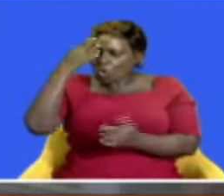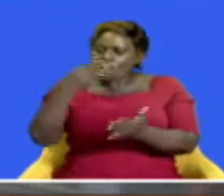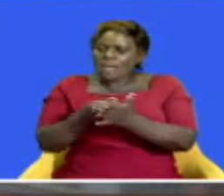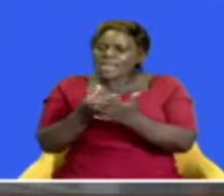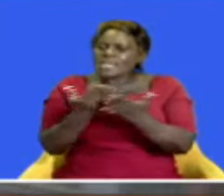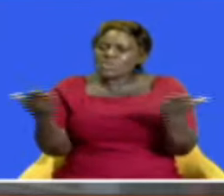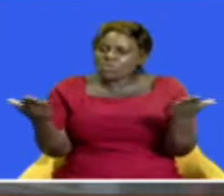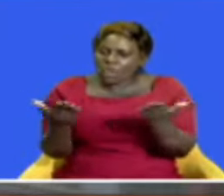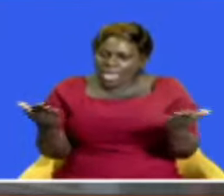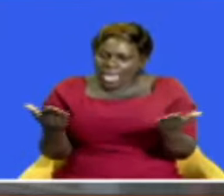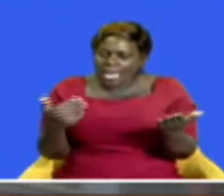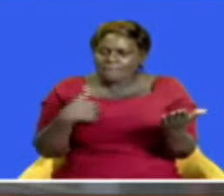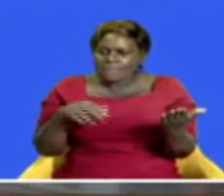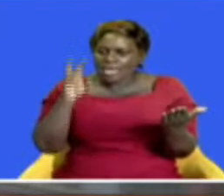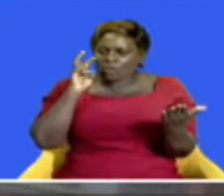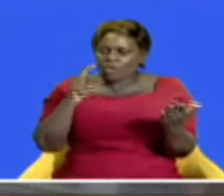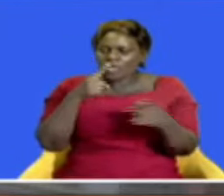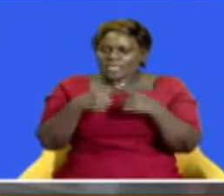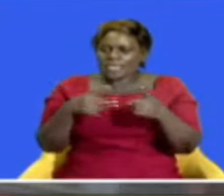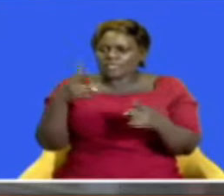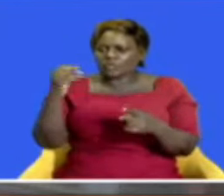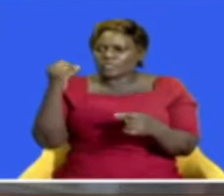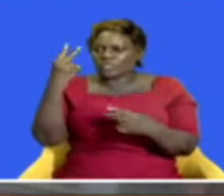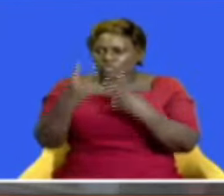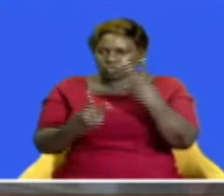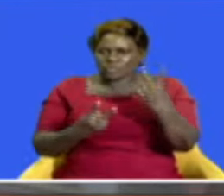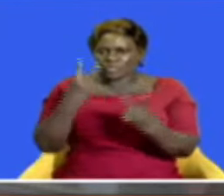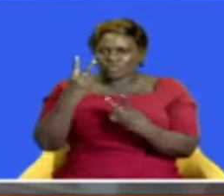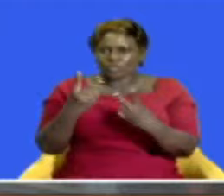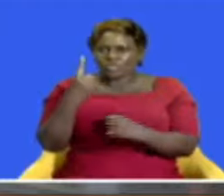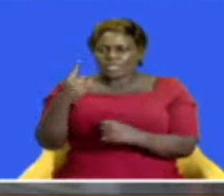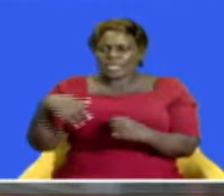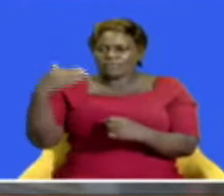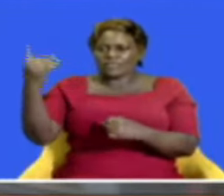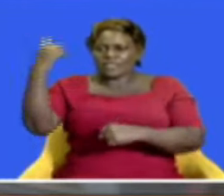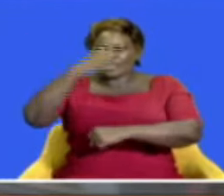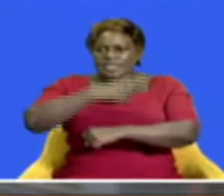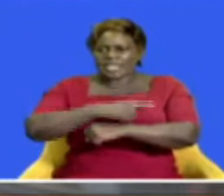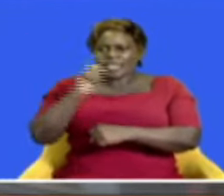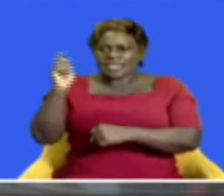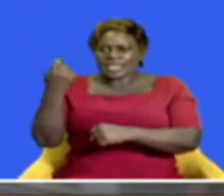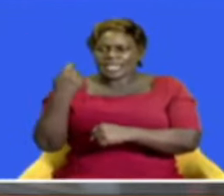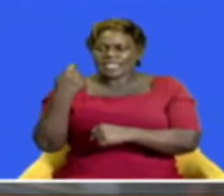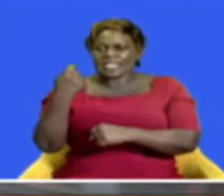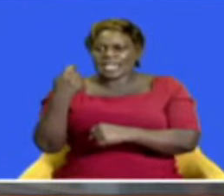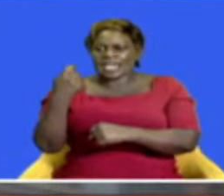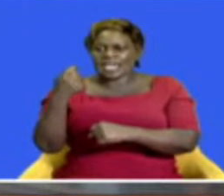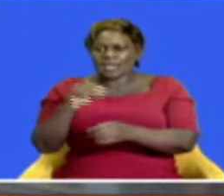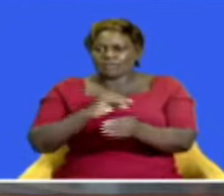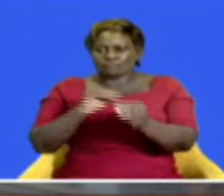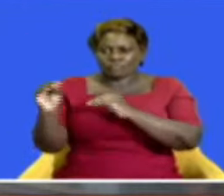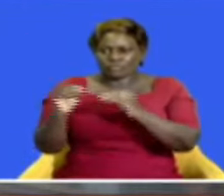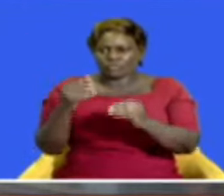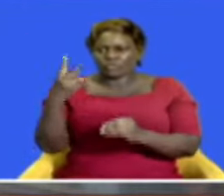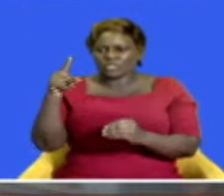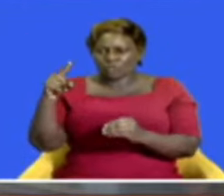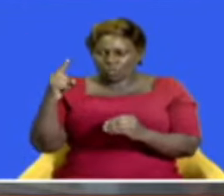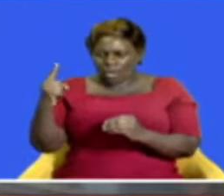pesa, nilikuwa nikitazama mwaka 2022 kila siku Wakenya walikuwa na transact